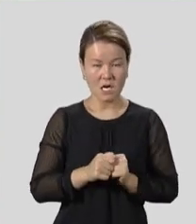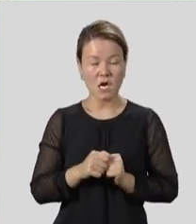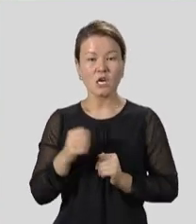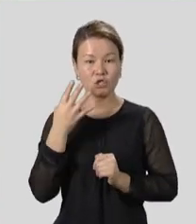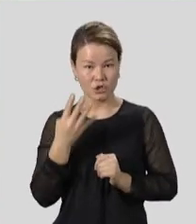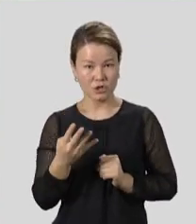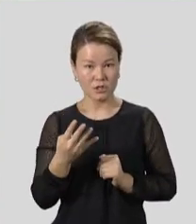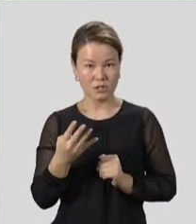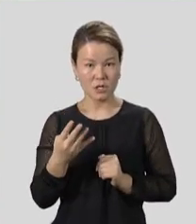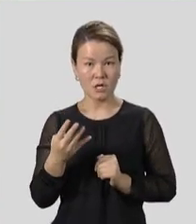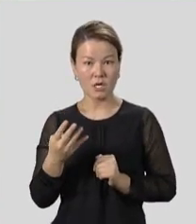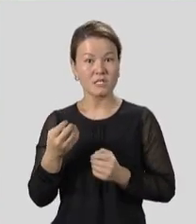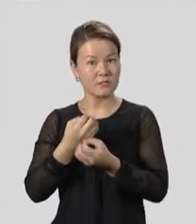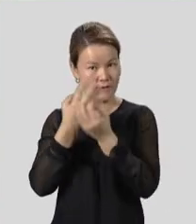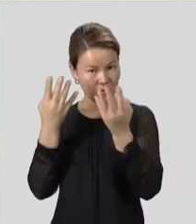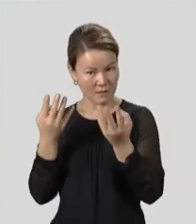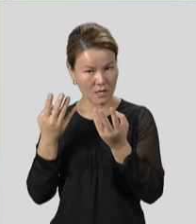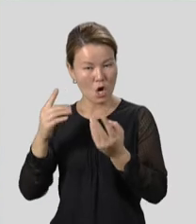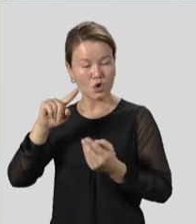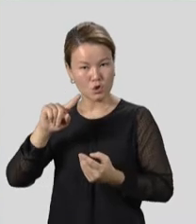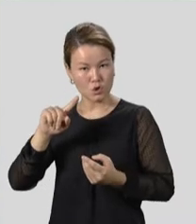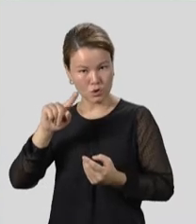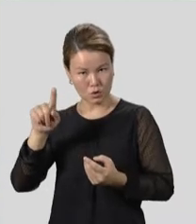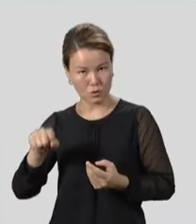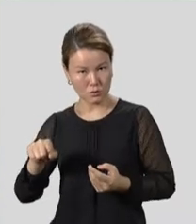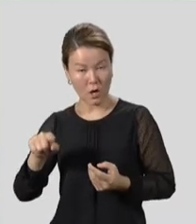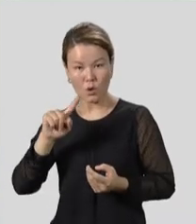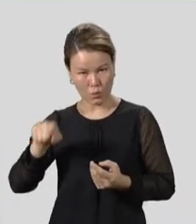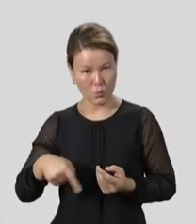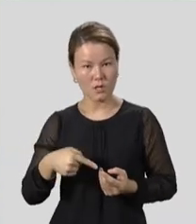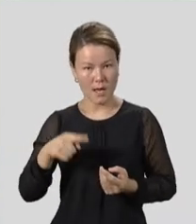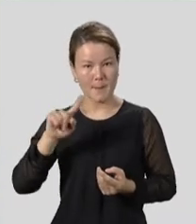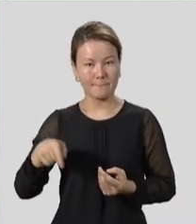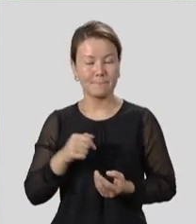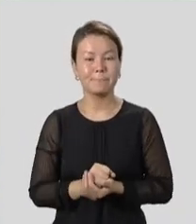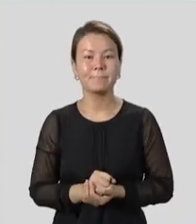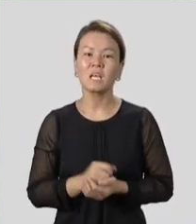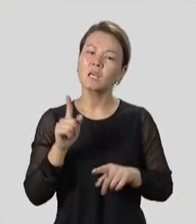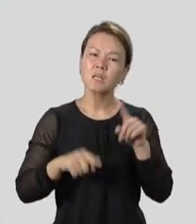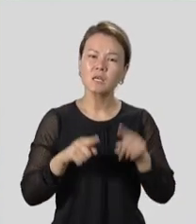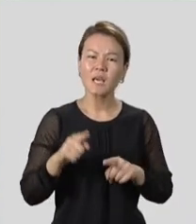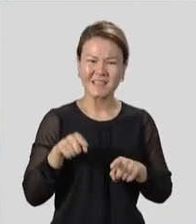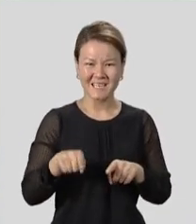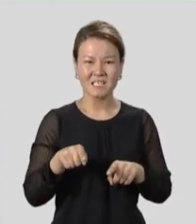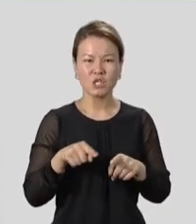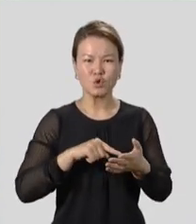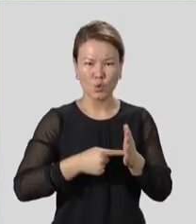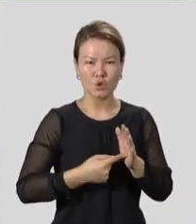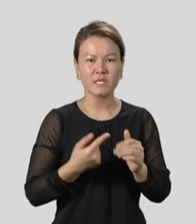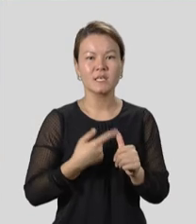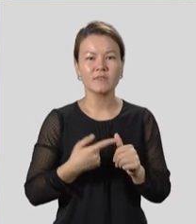точка светлая, скобка круглая. Иногда такие точки